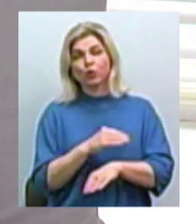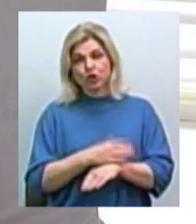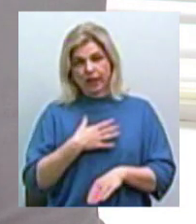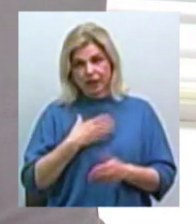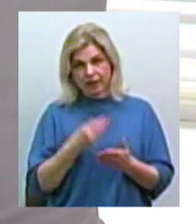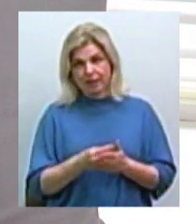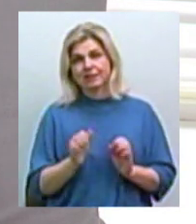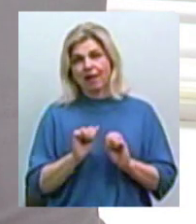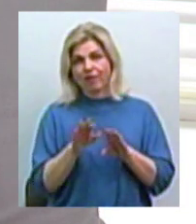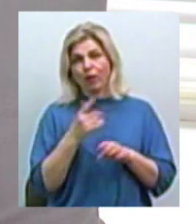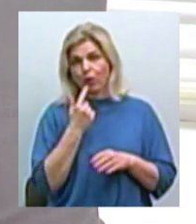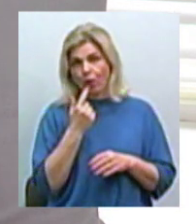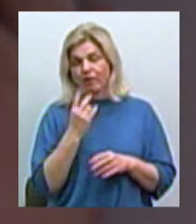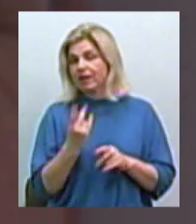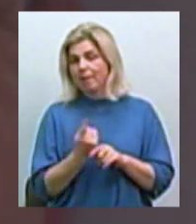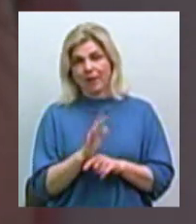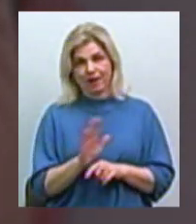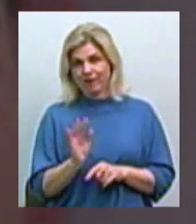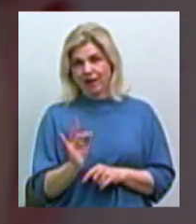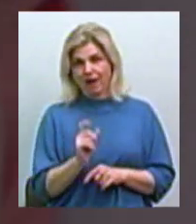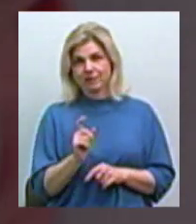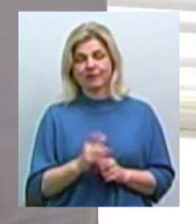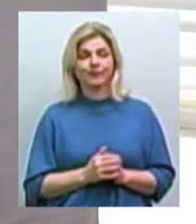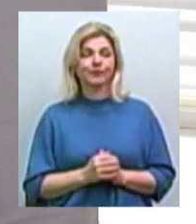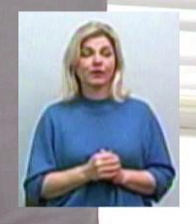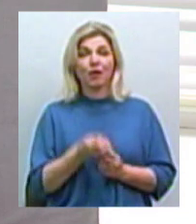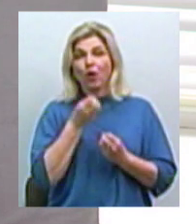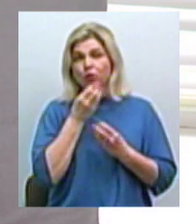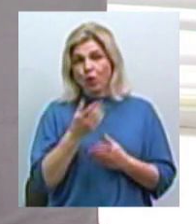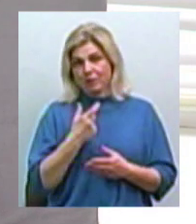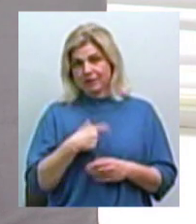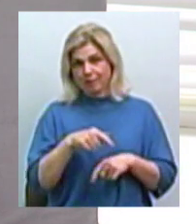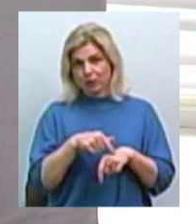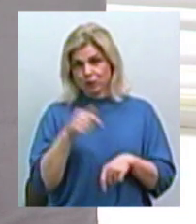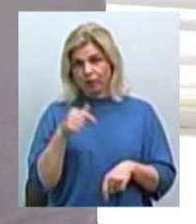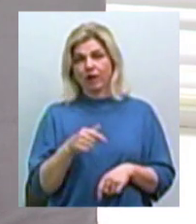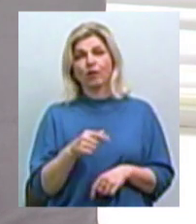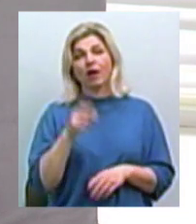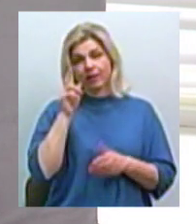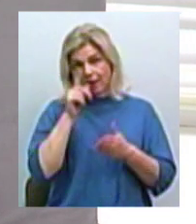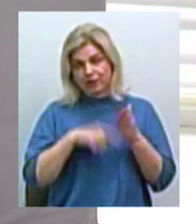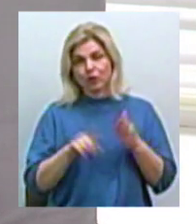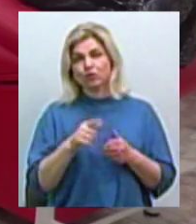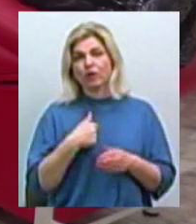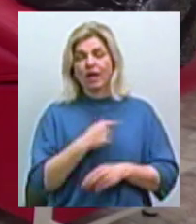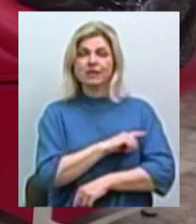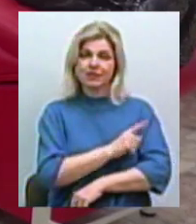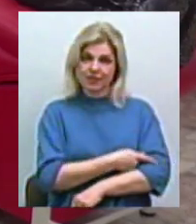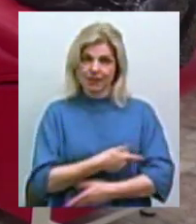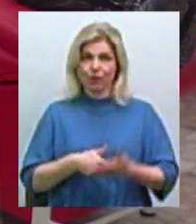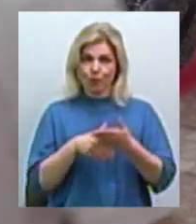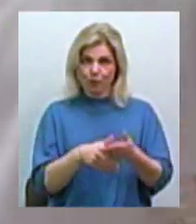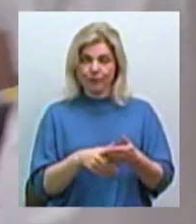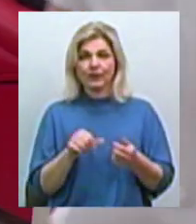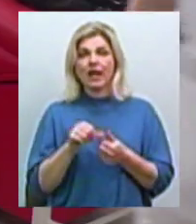кров. Не в перший раз. Добре себе почуваю. В принципі, надіюсь, що я комусь сьогодні допоможу. Окрім